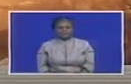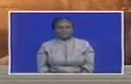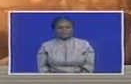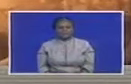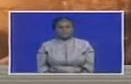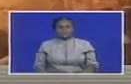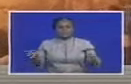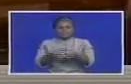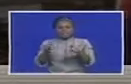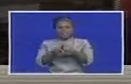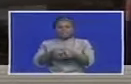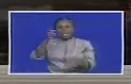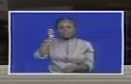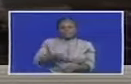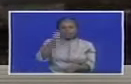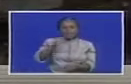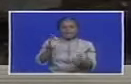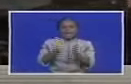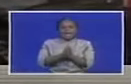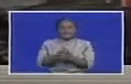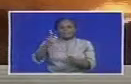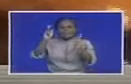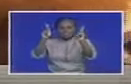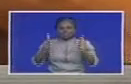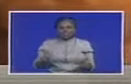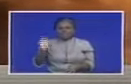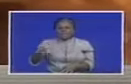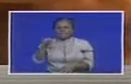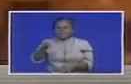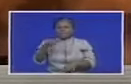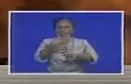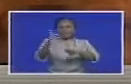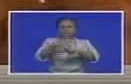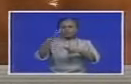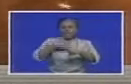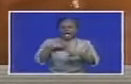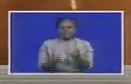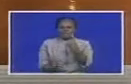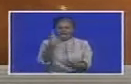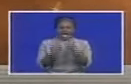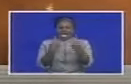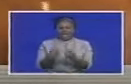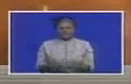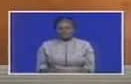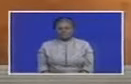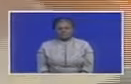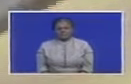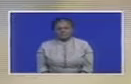Wachuuzi katika soko la Gikomba na Kibuye wakadiria hasara kupitia visa tofauti vya mikasa ya moto.